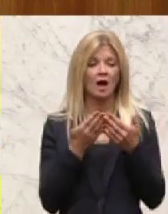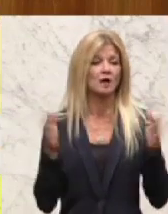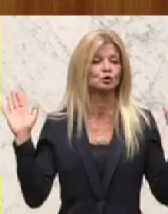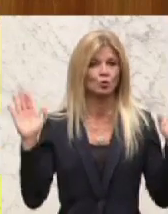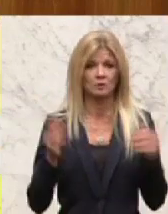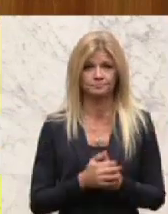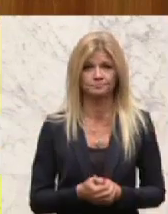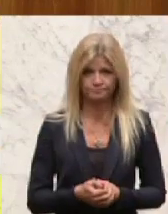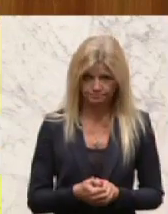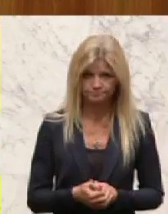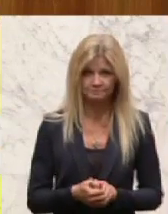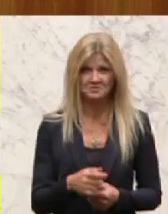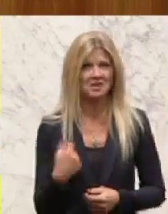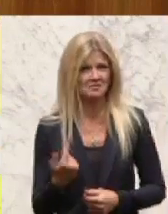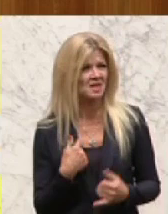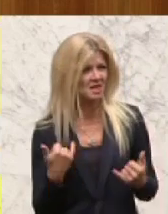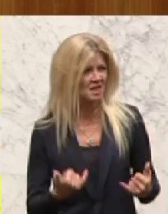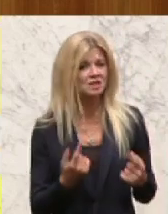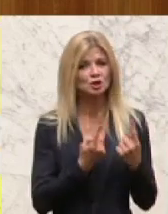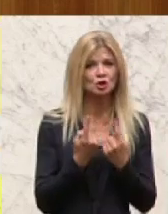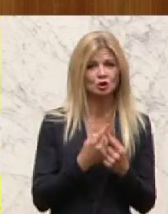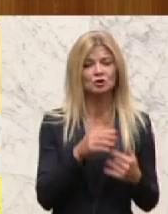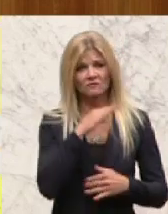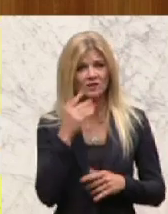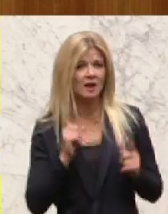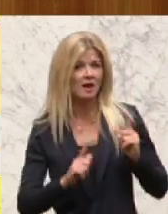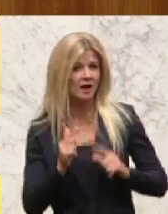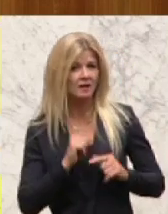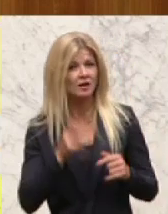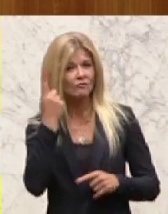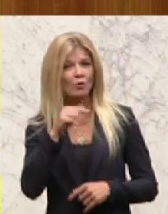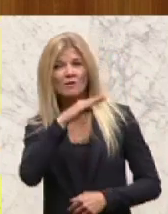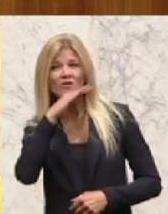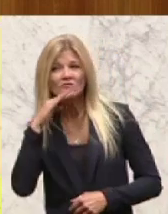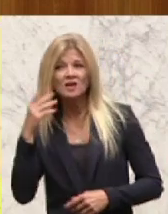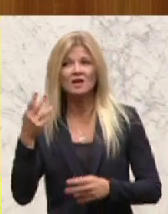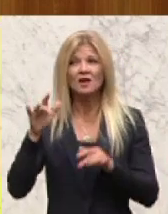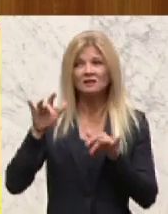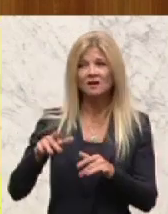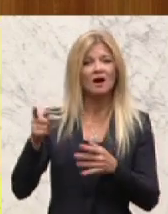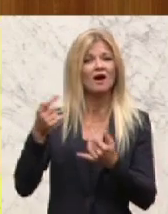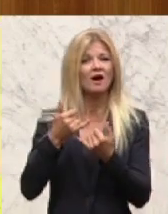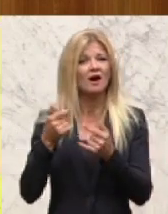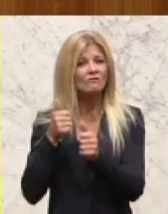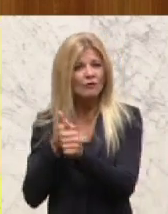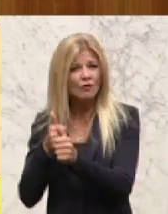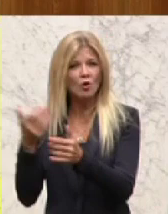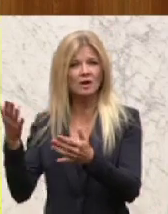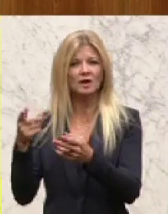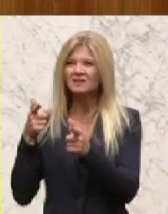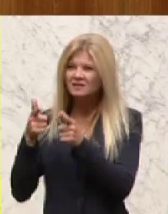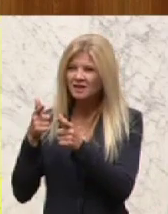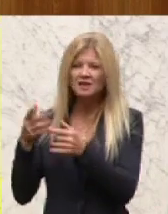Worunter wir leiden in der derzeitigen Situation, dass eben sehr viele krisenbedingt, kriegsbedingt aufgrund von Verfolgung von ihren